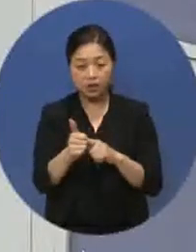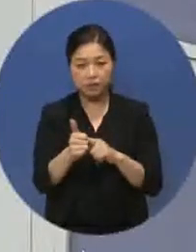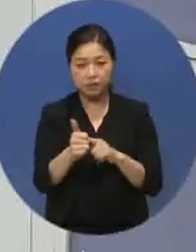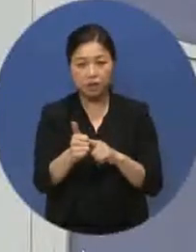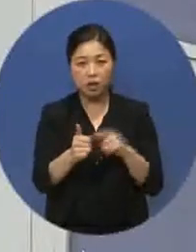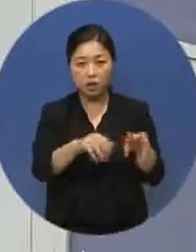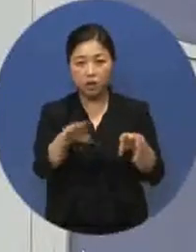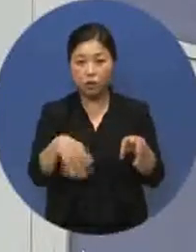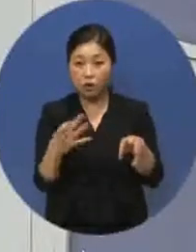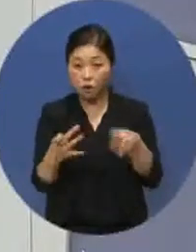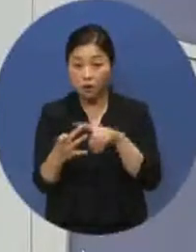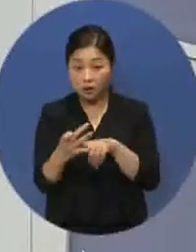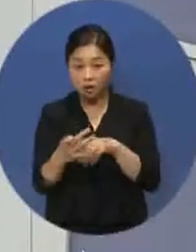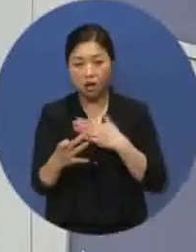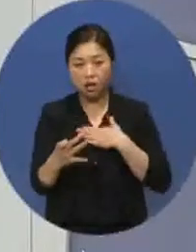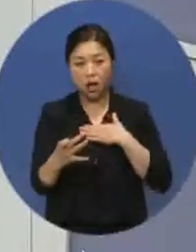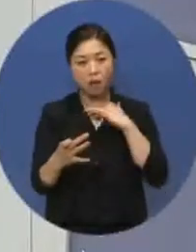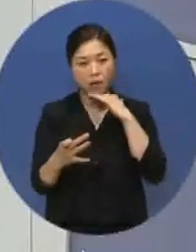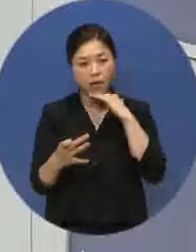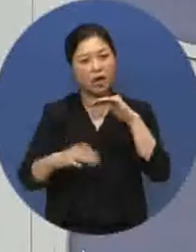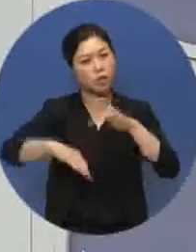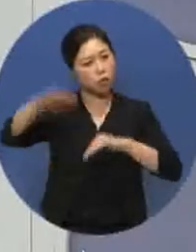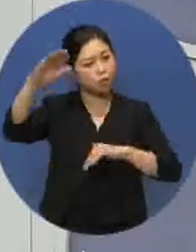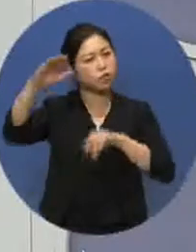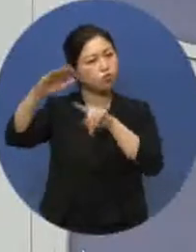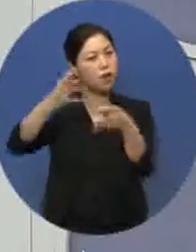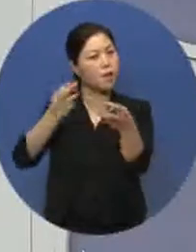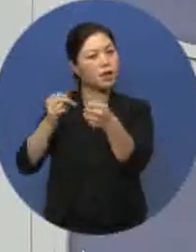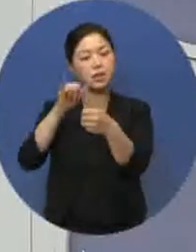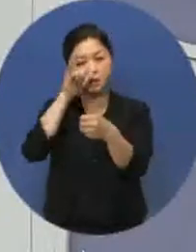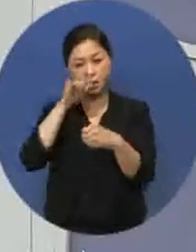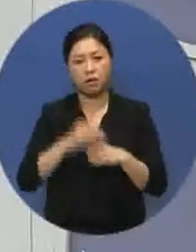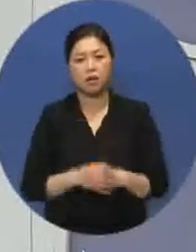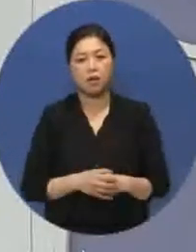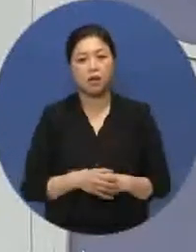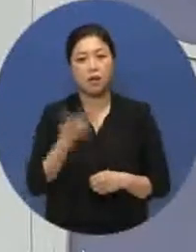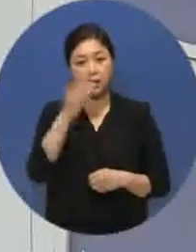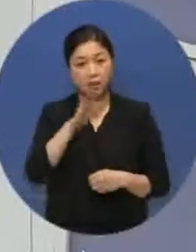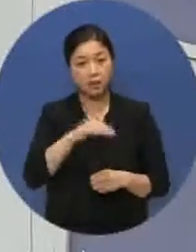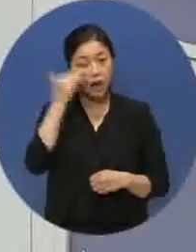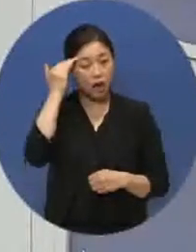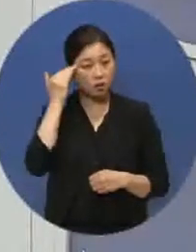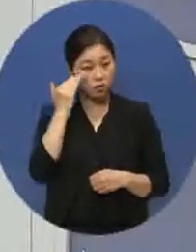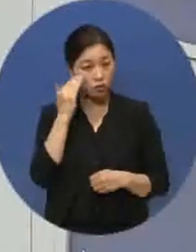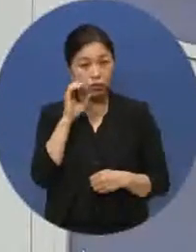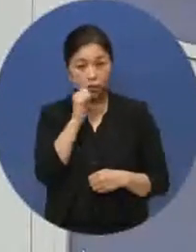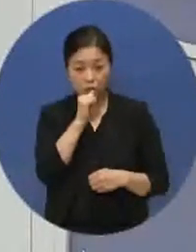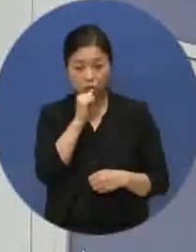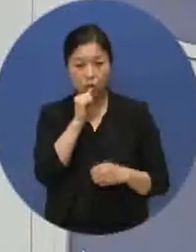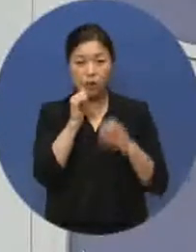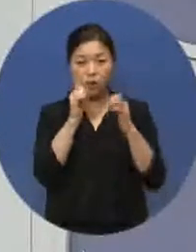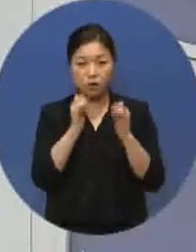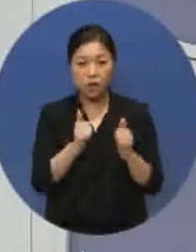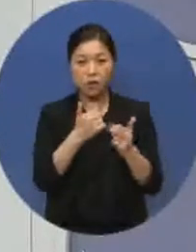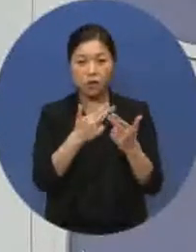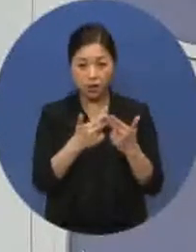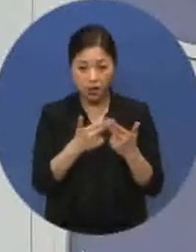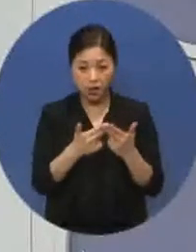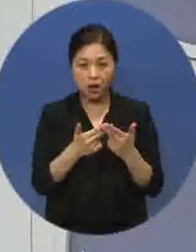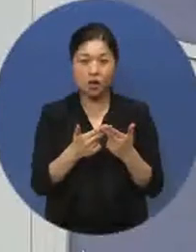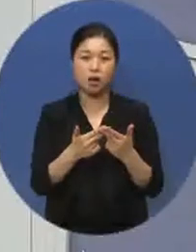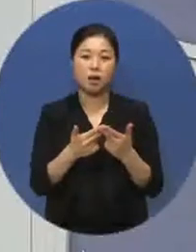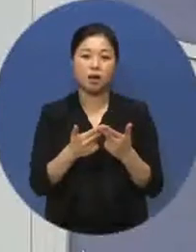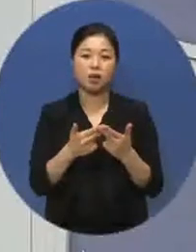분들이 훨씬 많으십니다. 그래도 우리 그 대한변호사협회가 전체 대한민국 변호사를 대표하는